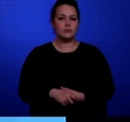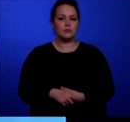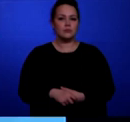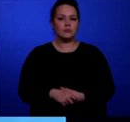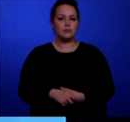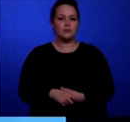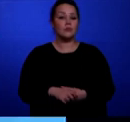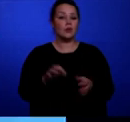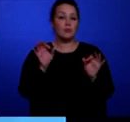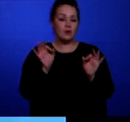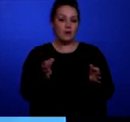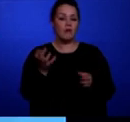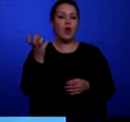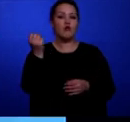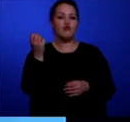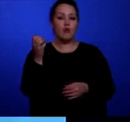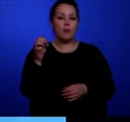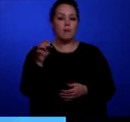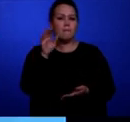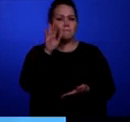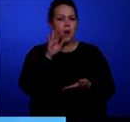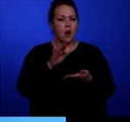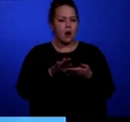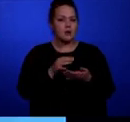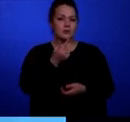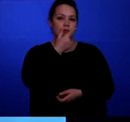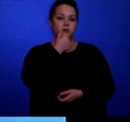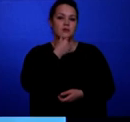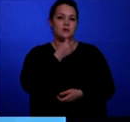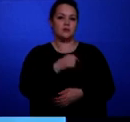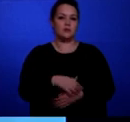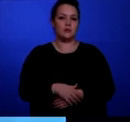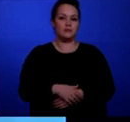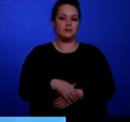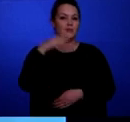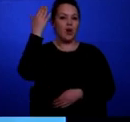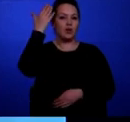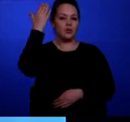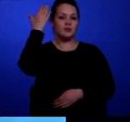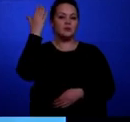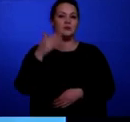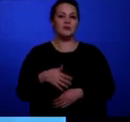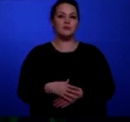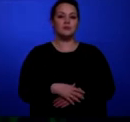Правильно. А еще тюльпан маленький, красивый. Молодцы.